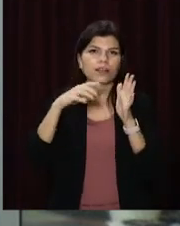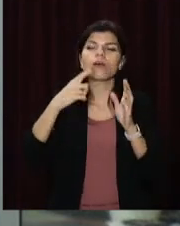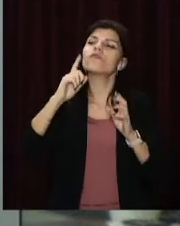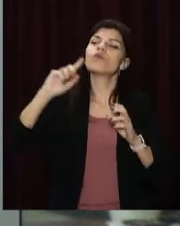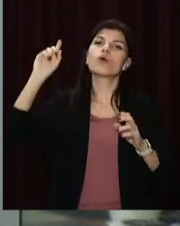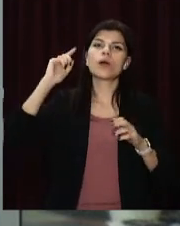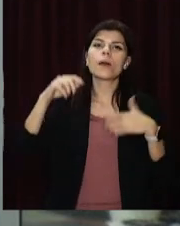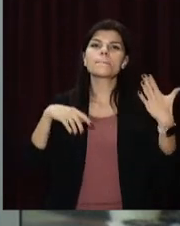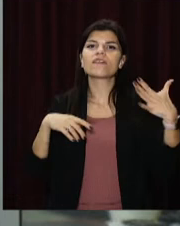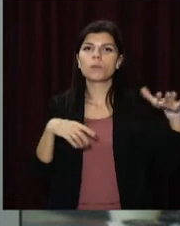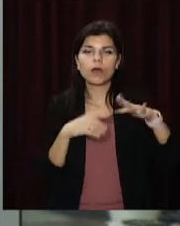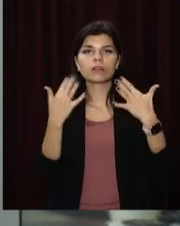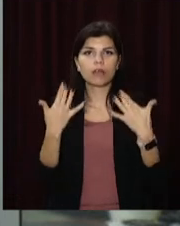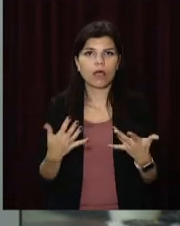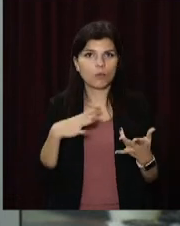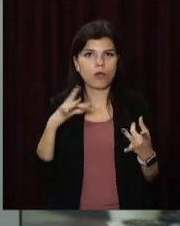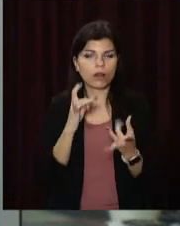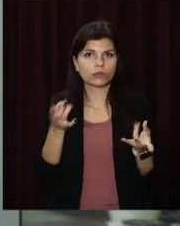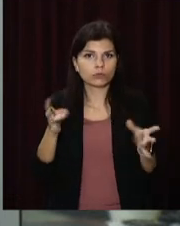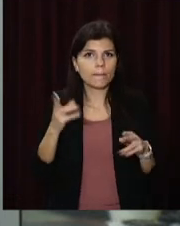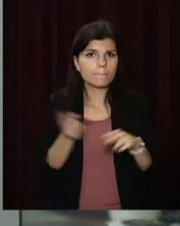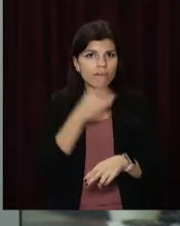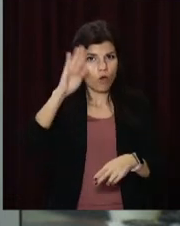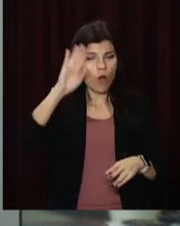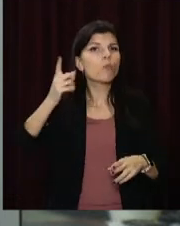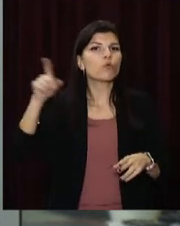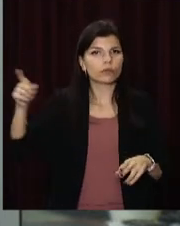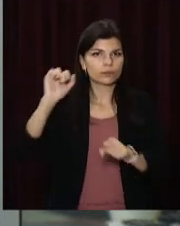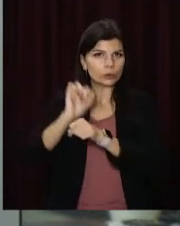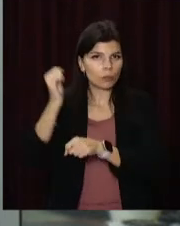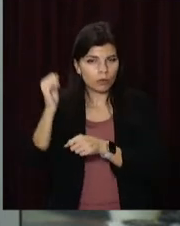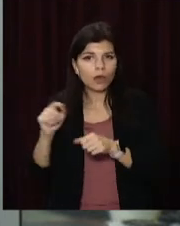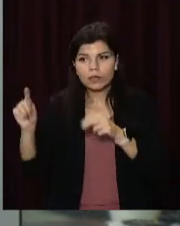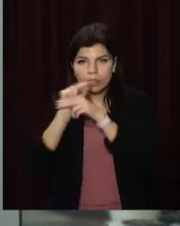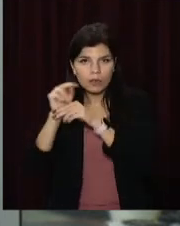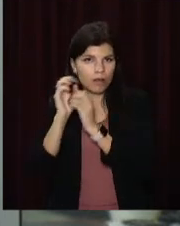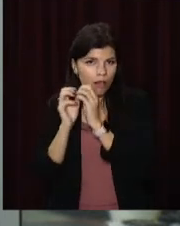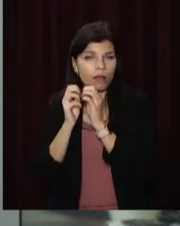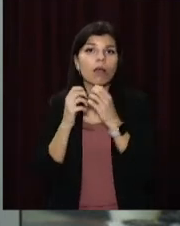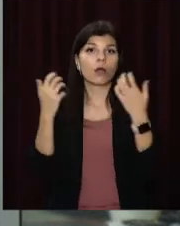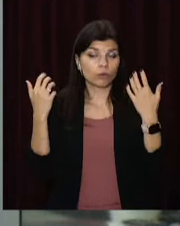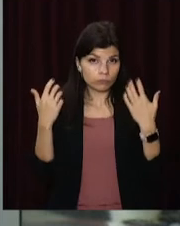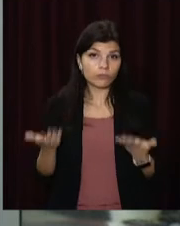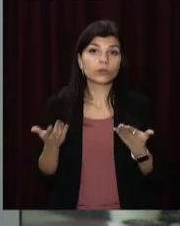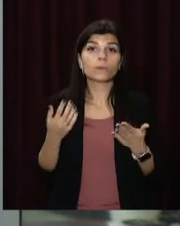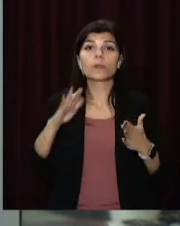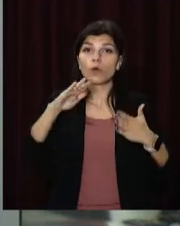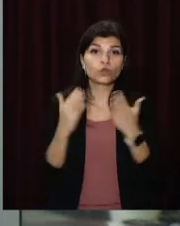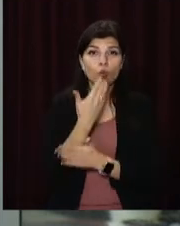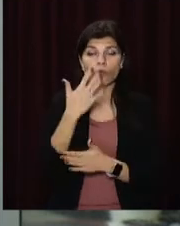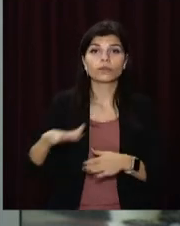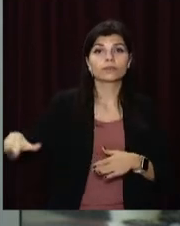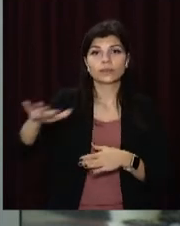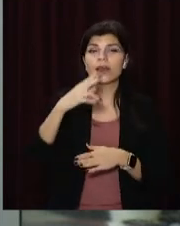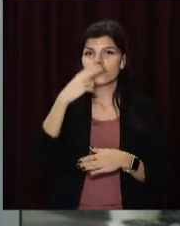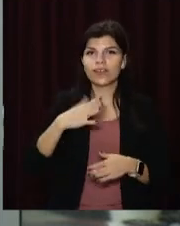через які торік правий берег кілька разів залишався без води. Це перший етап реконструкції стратегічного для Дніпра об'єкта.